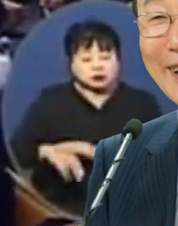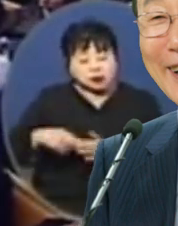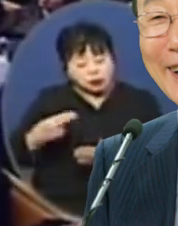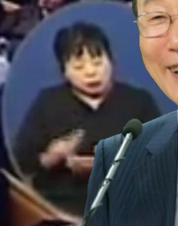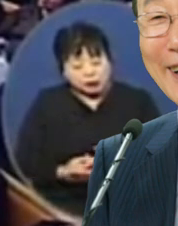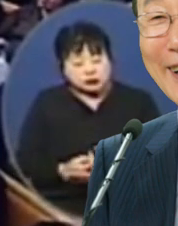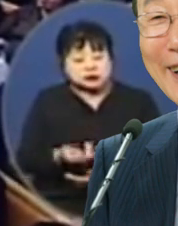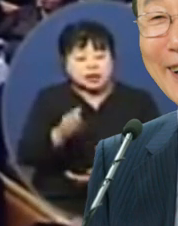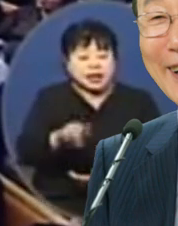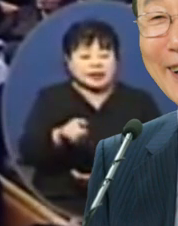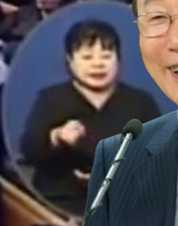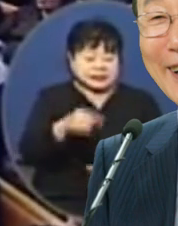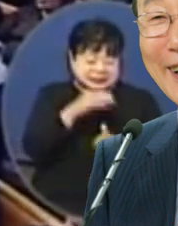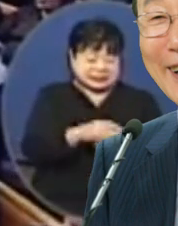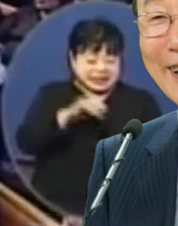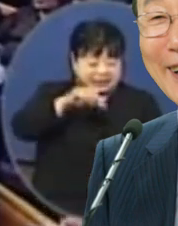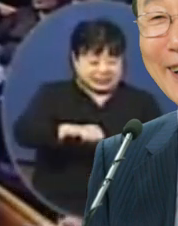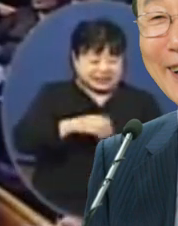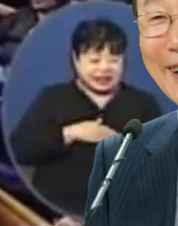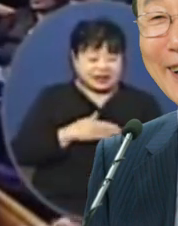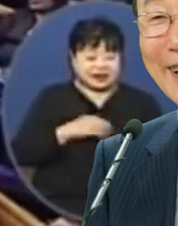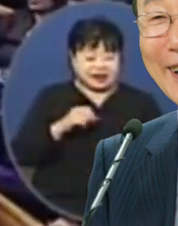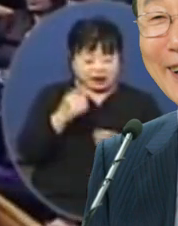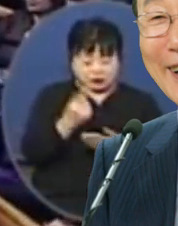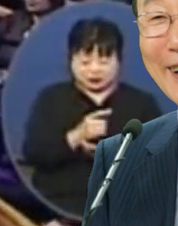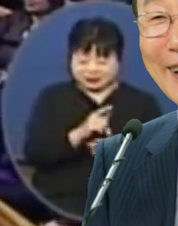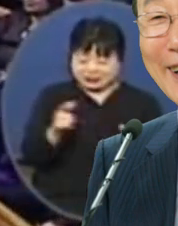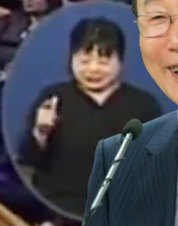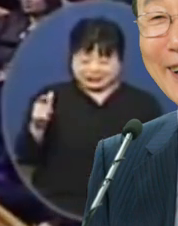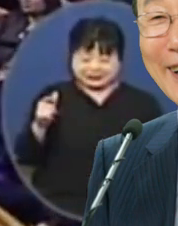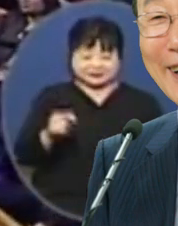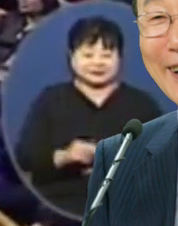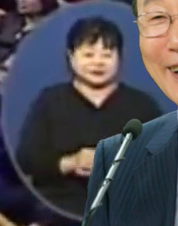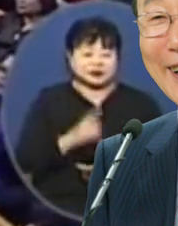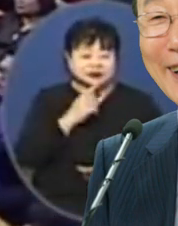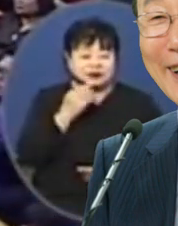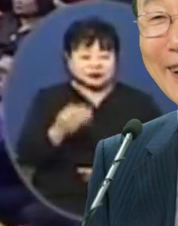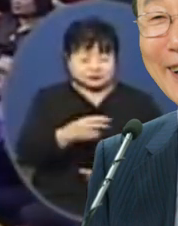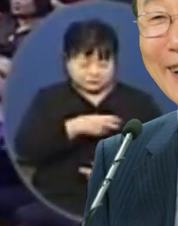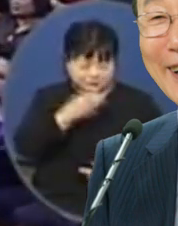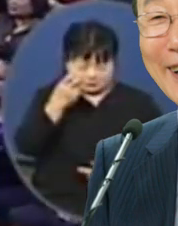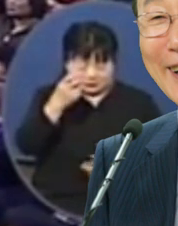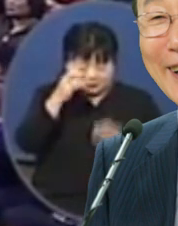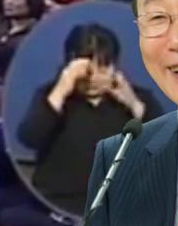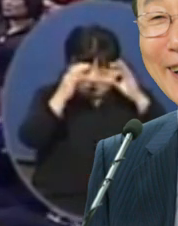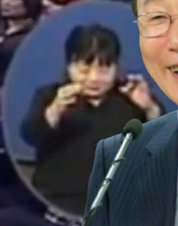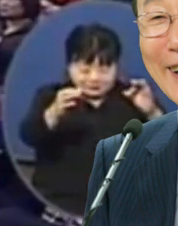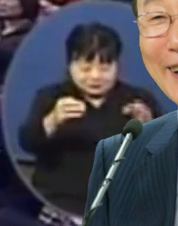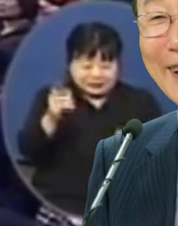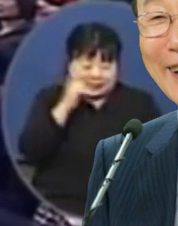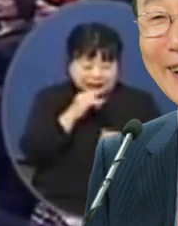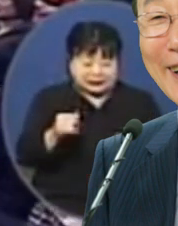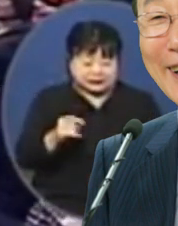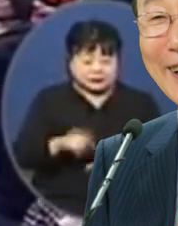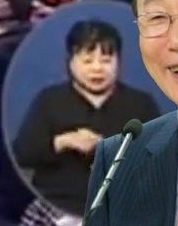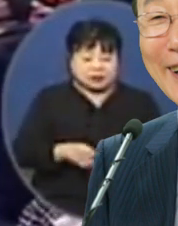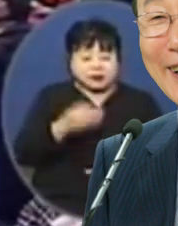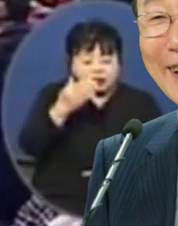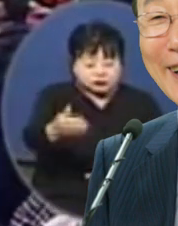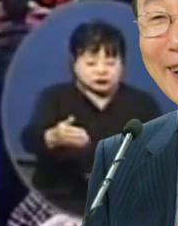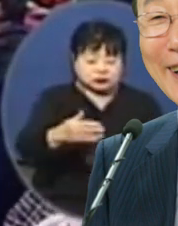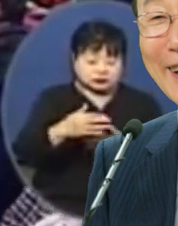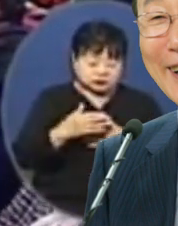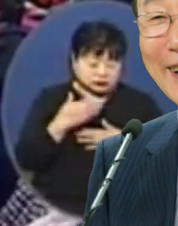오른쪽에서 엎드려지나 이 재앙이 내게 가까이 오지 못하리로다. 오직 너는 똑똑히 보리니 악인들의